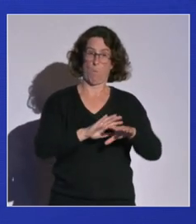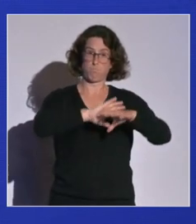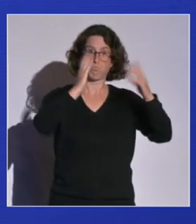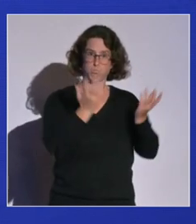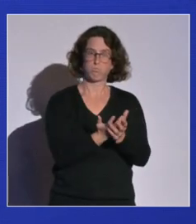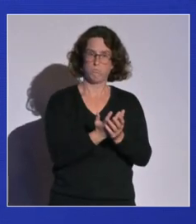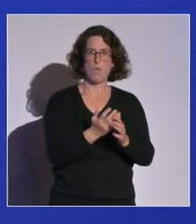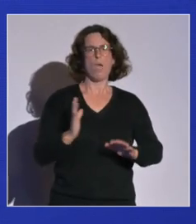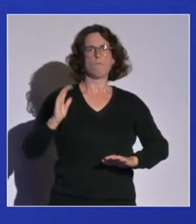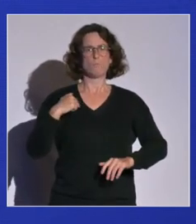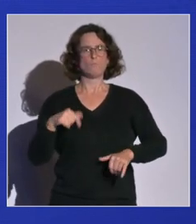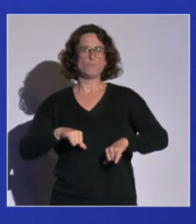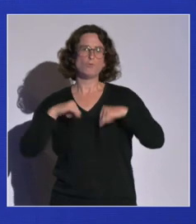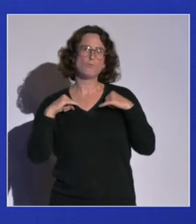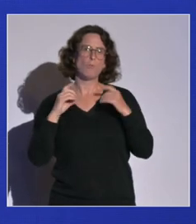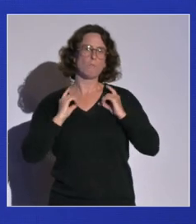ces sujets-là,